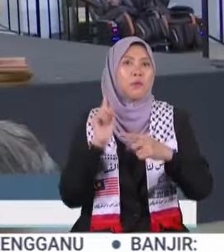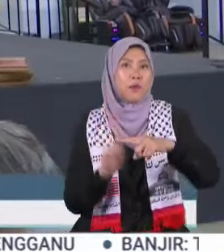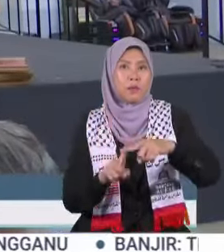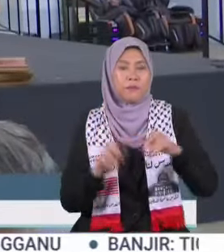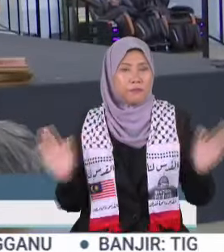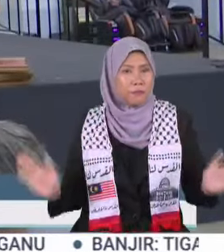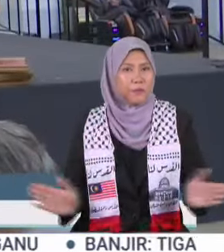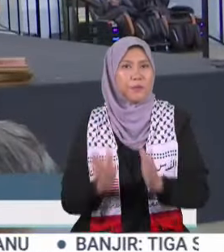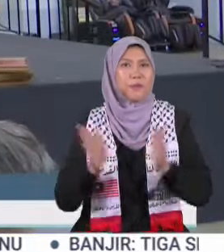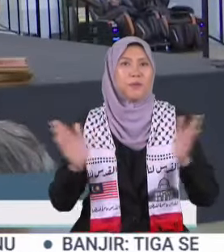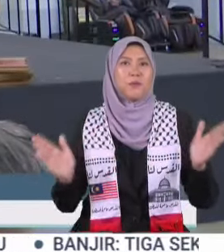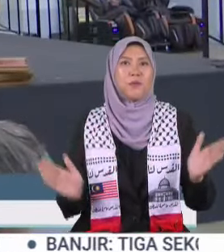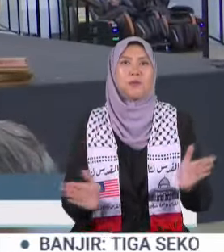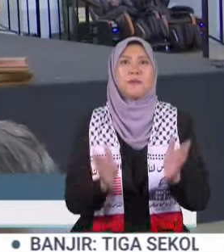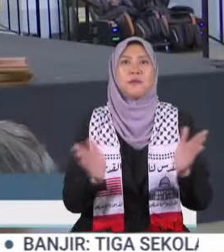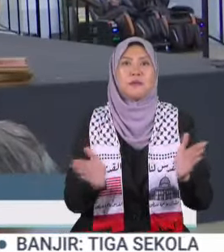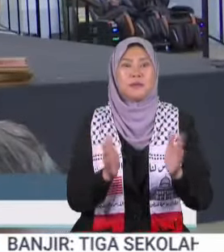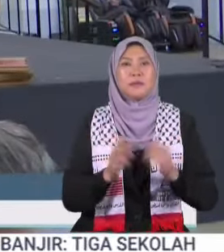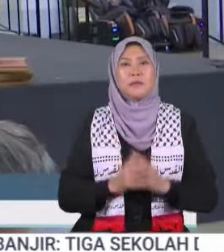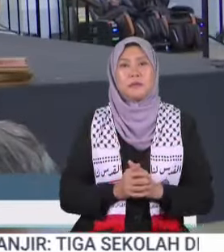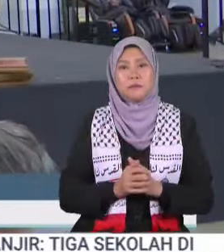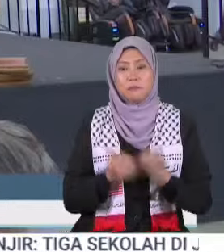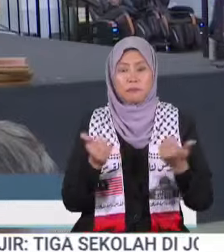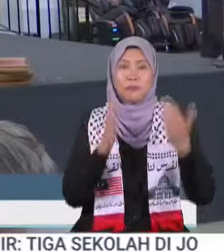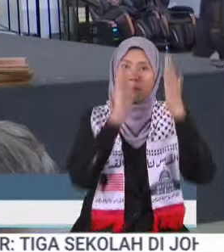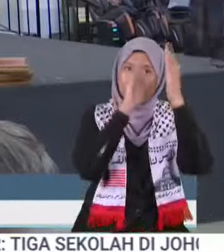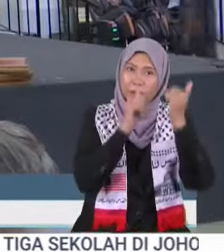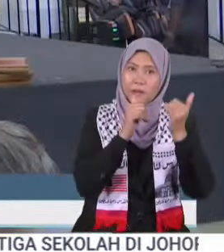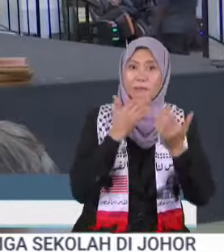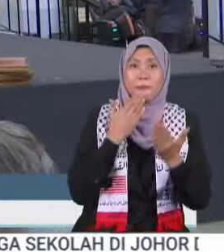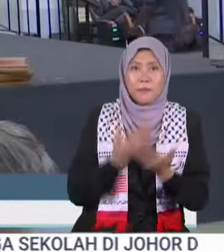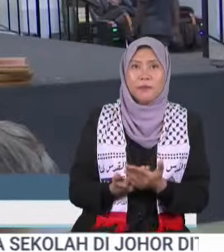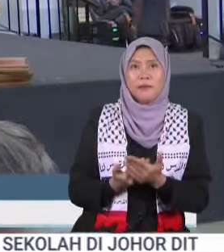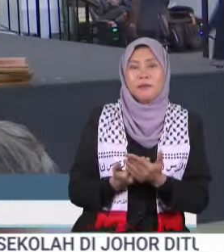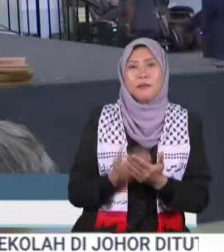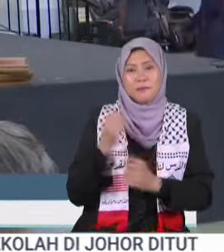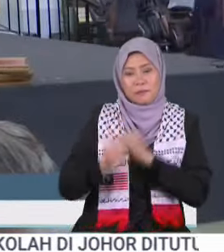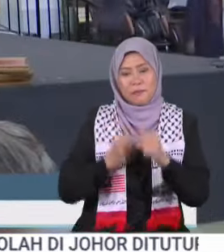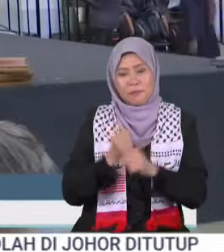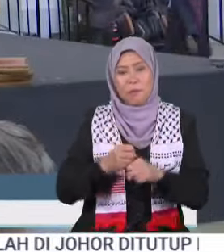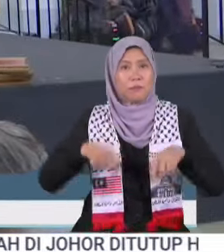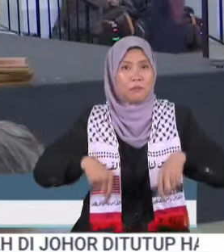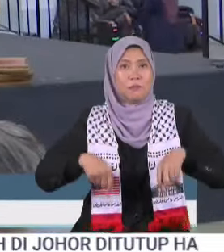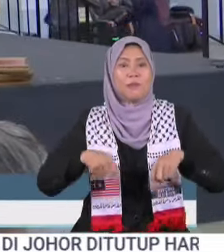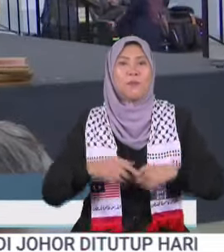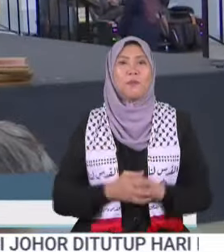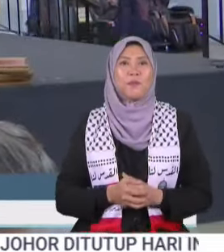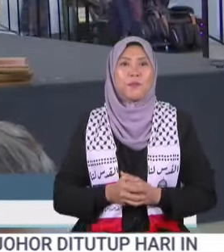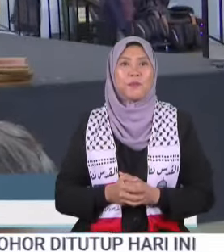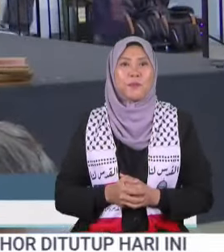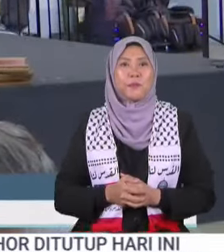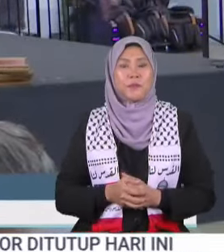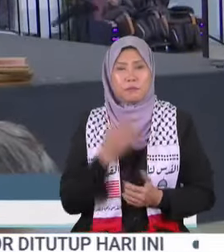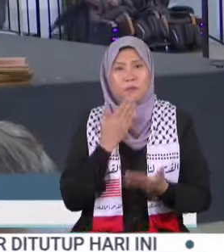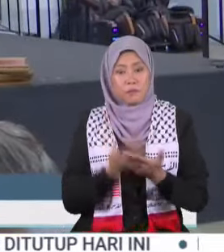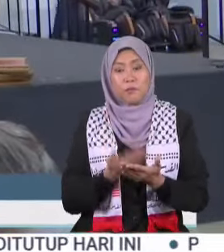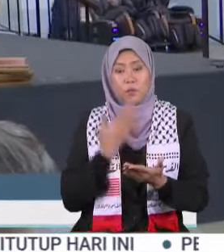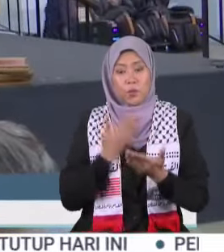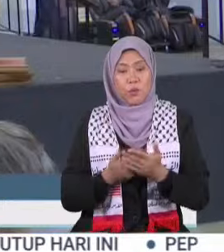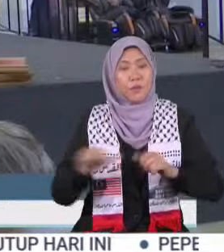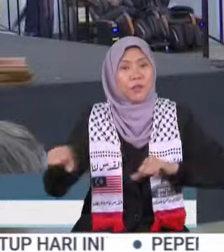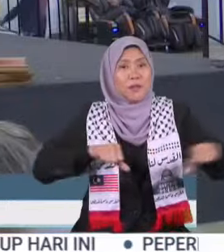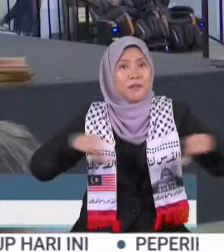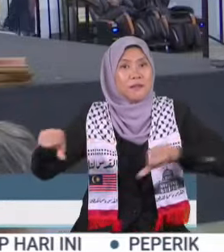motivasi atau harapan yang baik dalam sepanjang tahun ini dan saya rasa ini memang satu